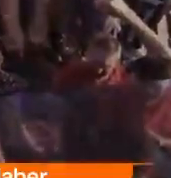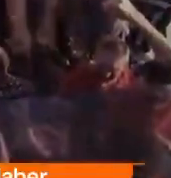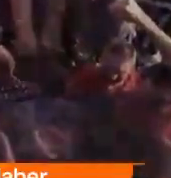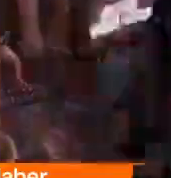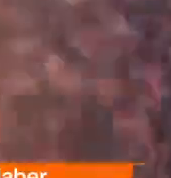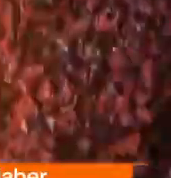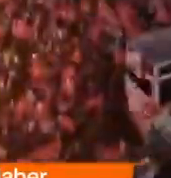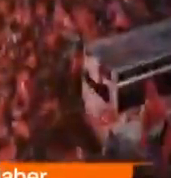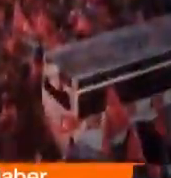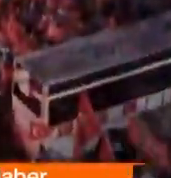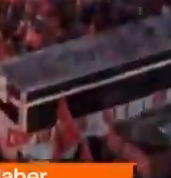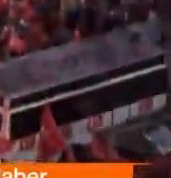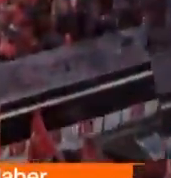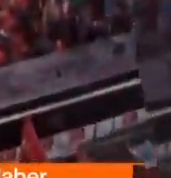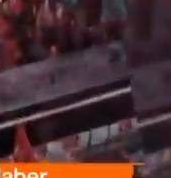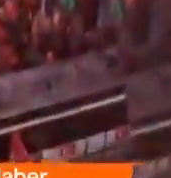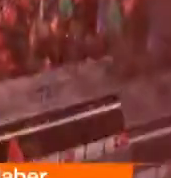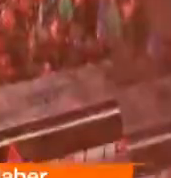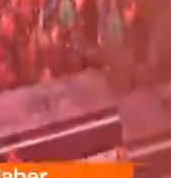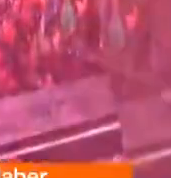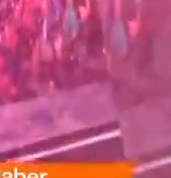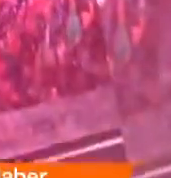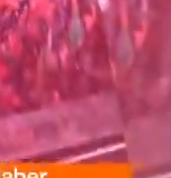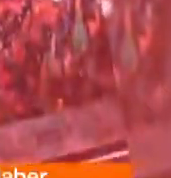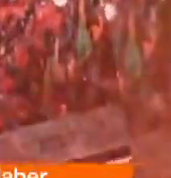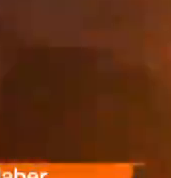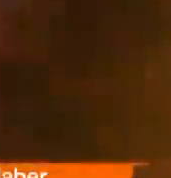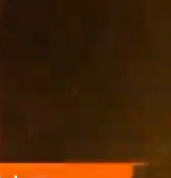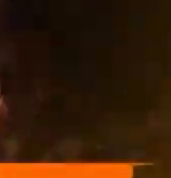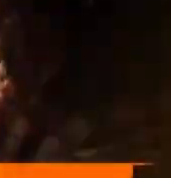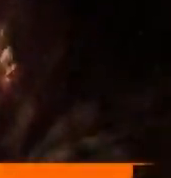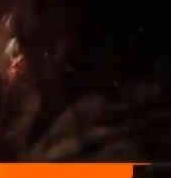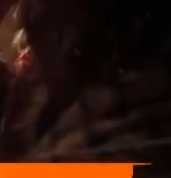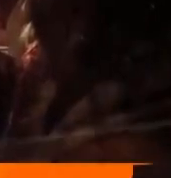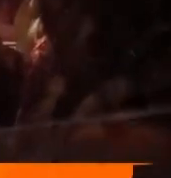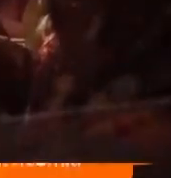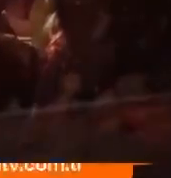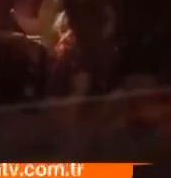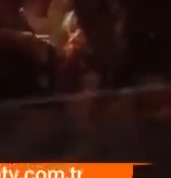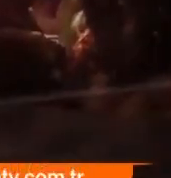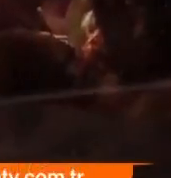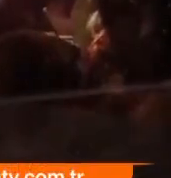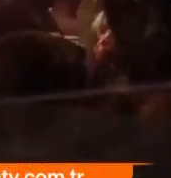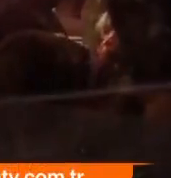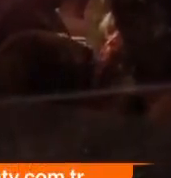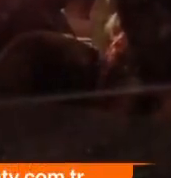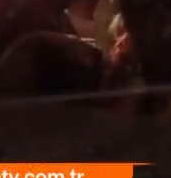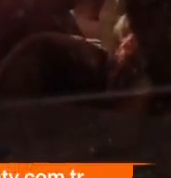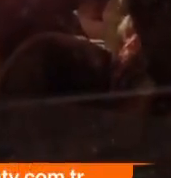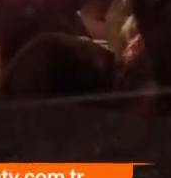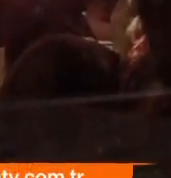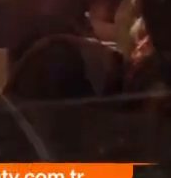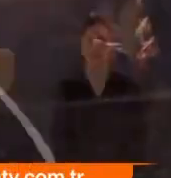parlayacak. O benimdir, o benim milletimindir ancak.